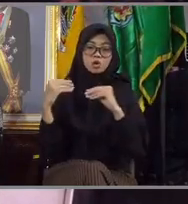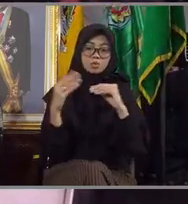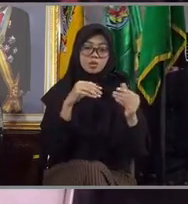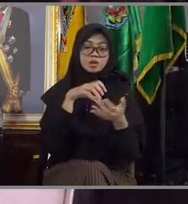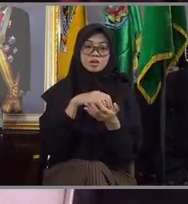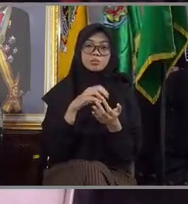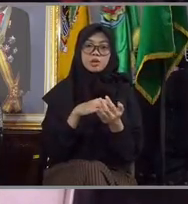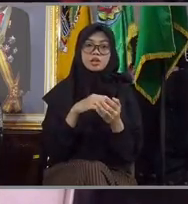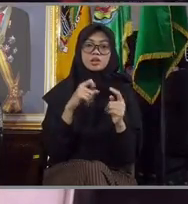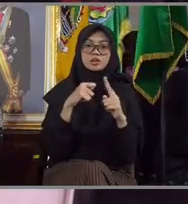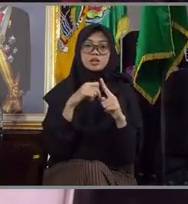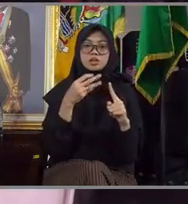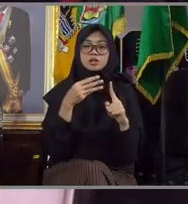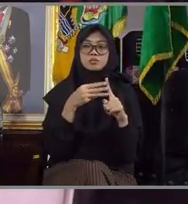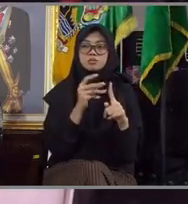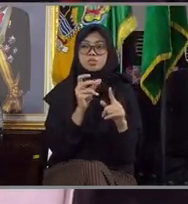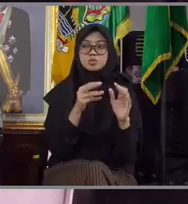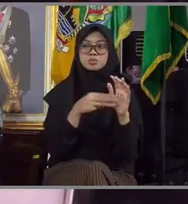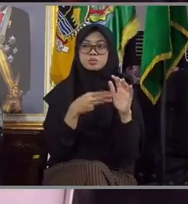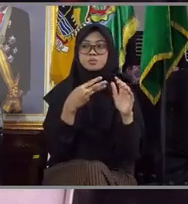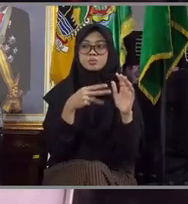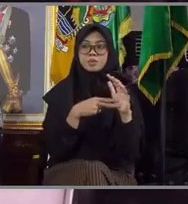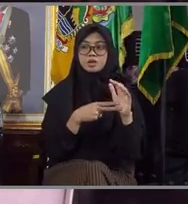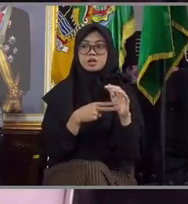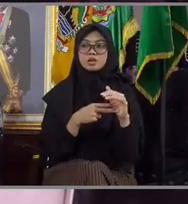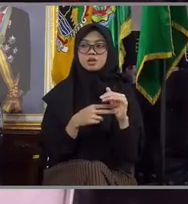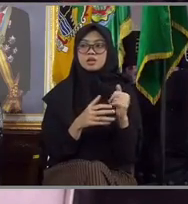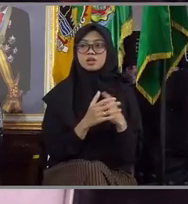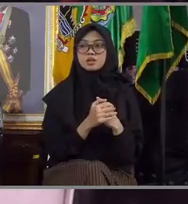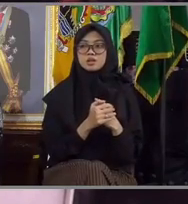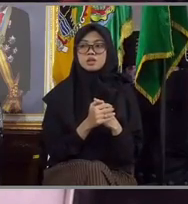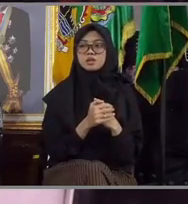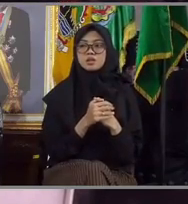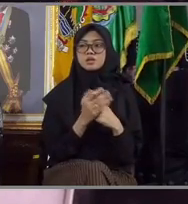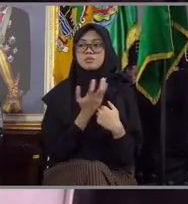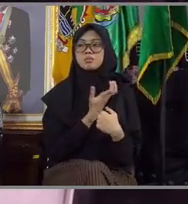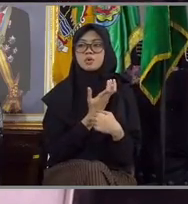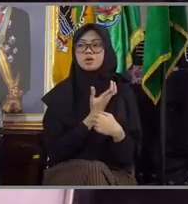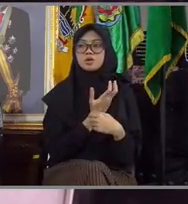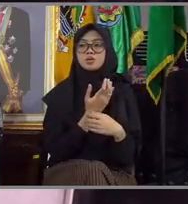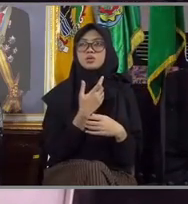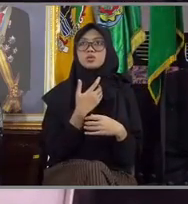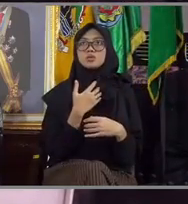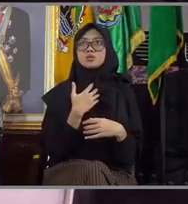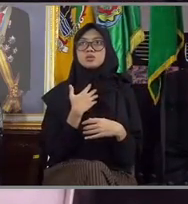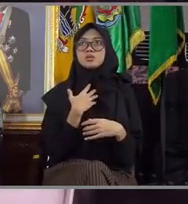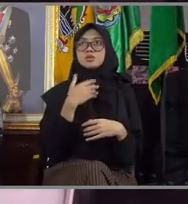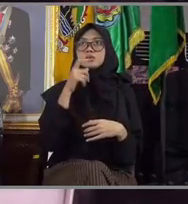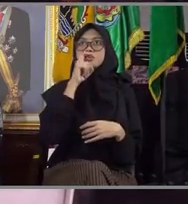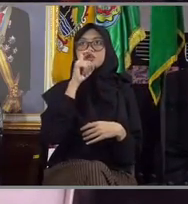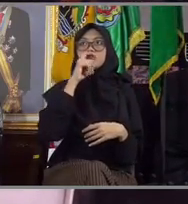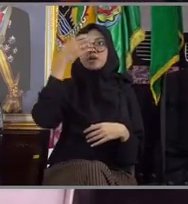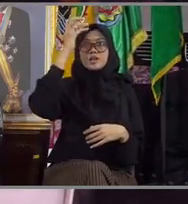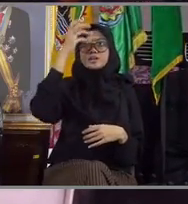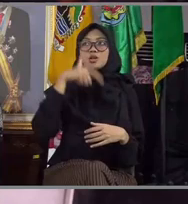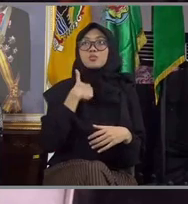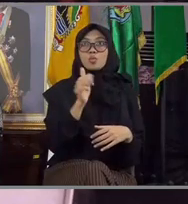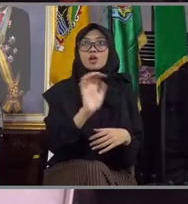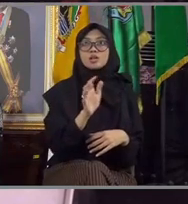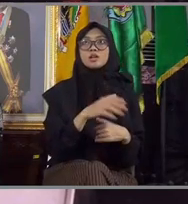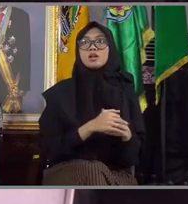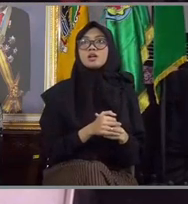ya Kama Kami mau menghadap Pak gini Pak Ganjar kira-kira boleh Enggak Oh sekarang aja banget ada